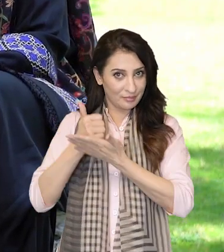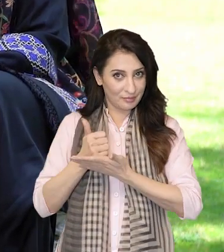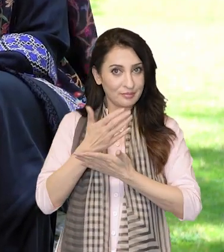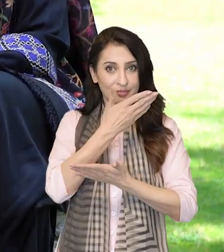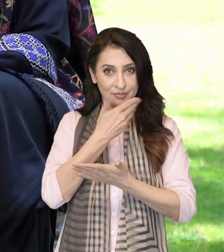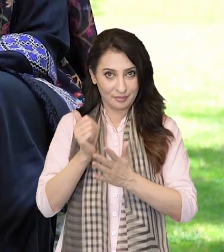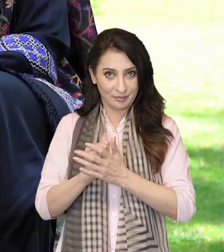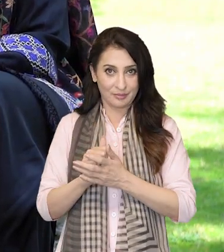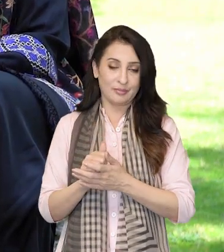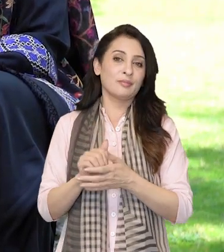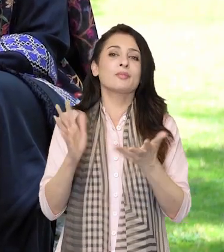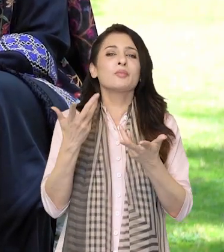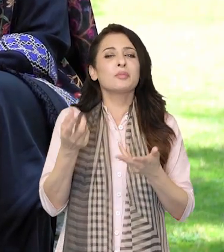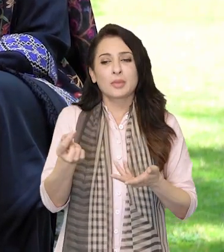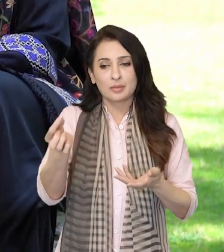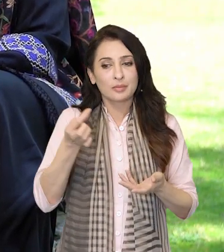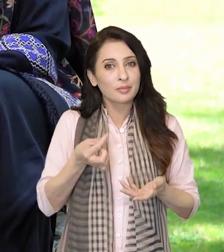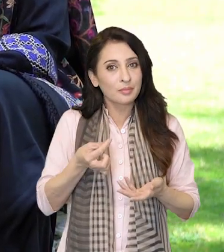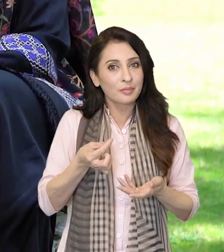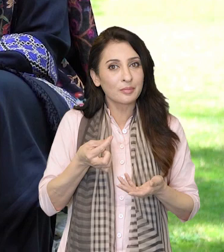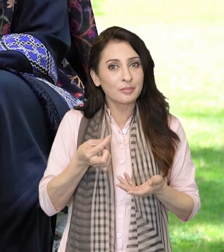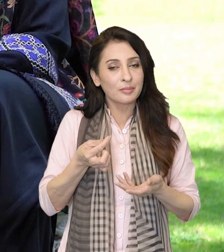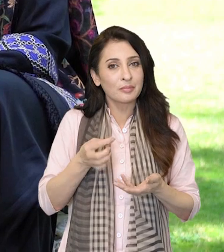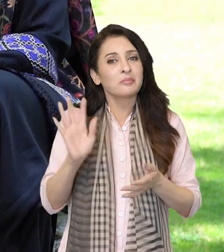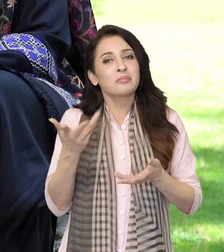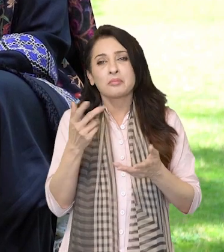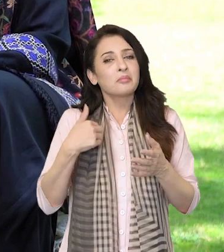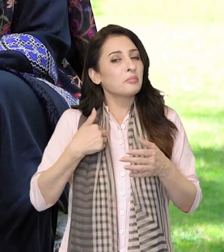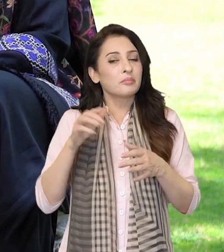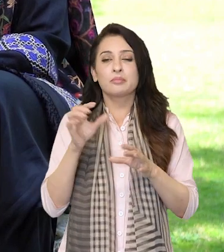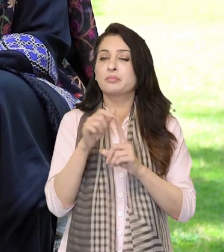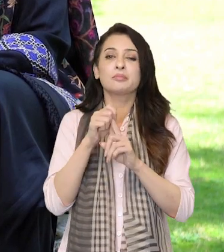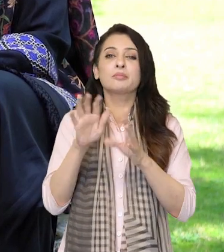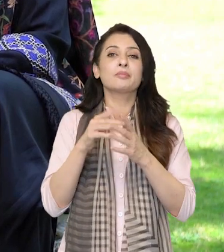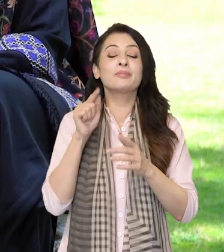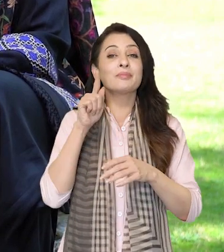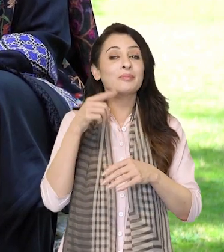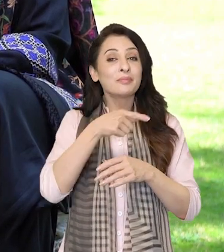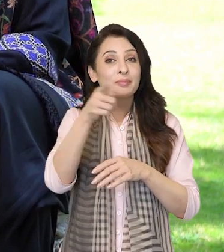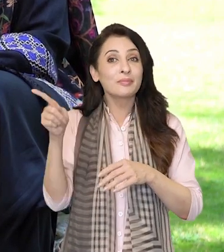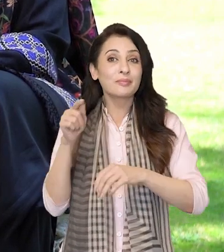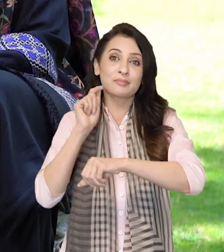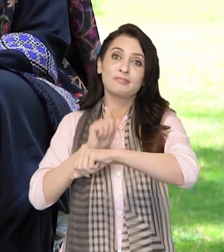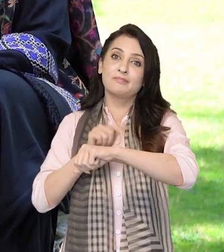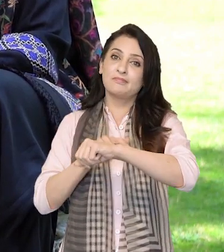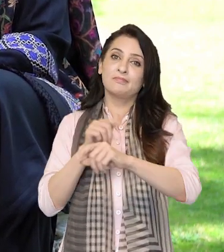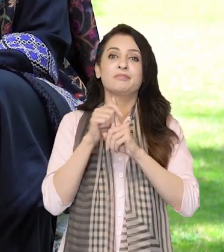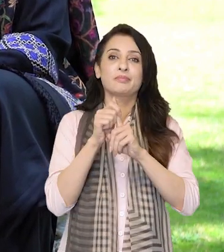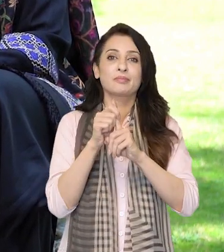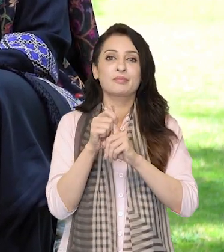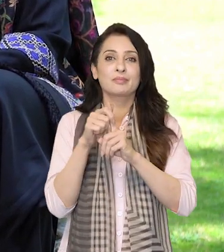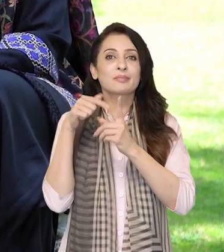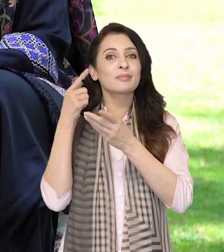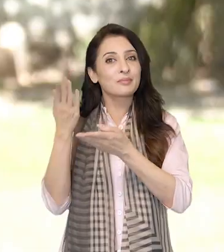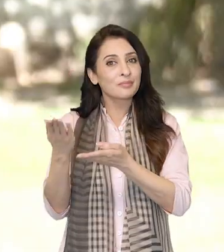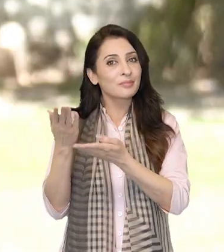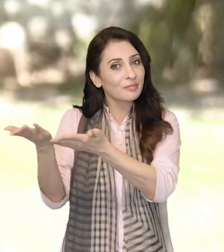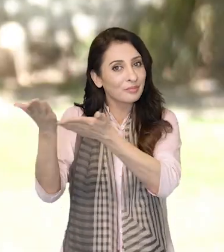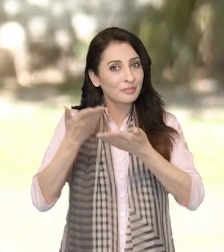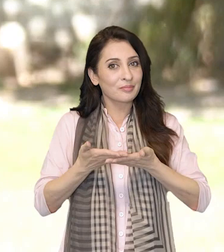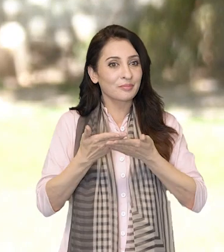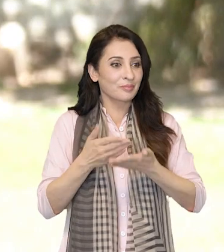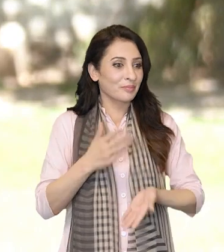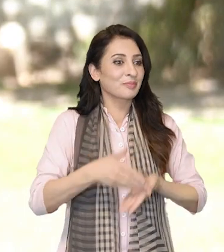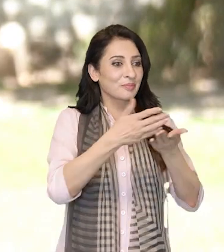करना चाहता है किसी भी तरीके से, हमें फ़ाइनेंशियल, हम बार बार कहते हैं हमें फ़ाइनेंशियल एड की ज़रूरत नहीं है, हमें आपका वक्त चाहिए, हमें चाहिए कि आप आके